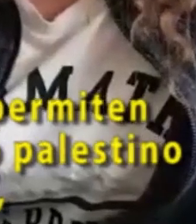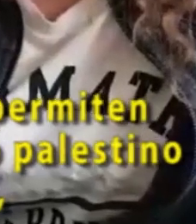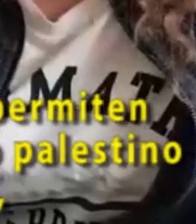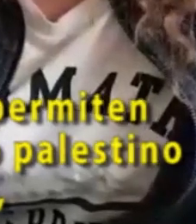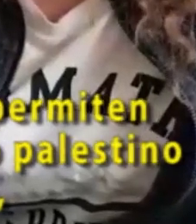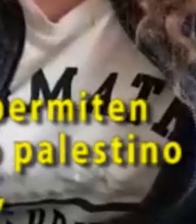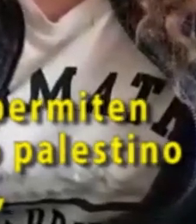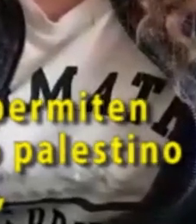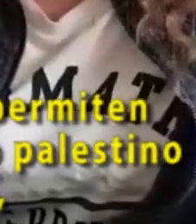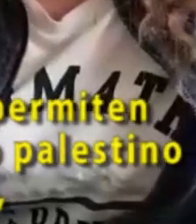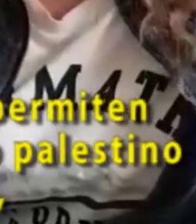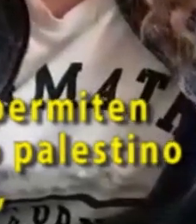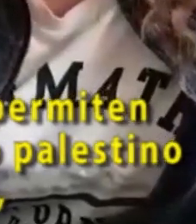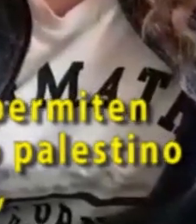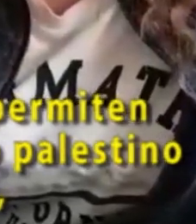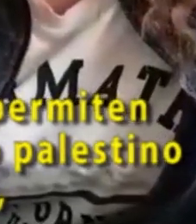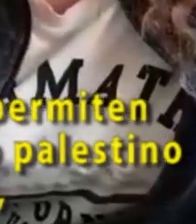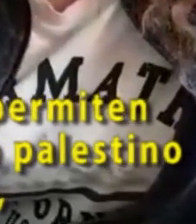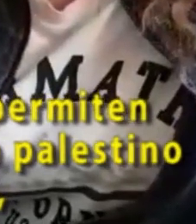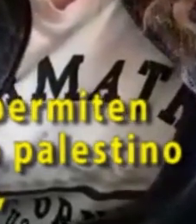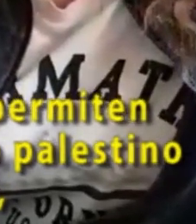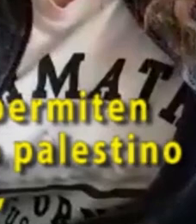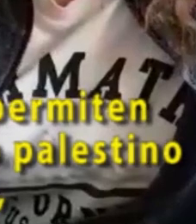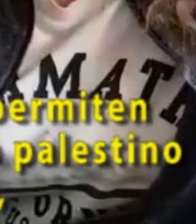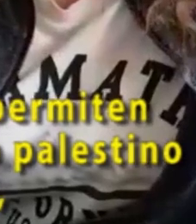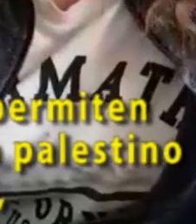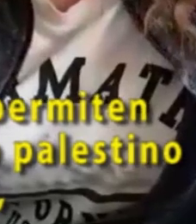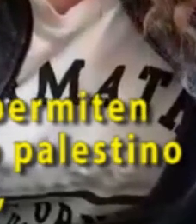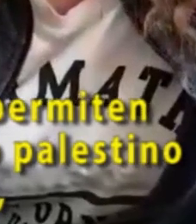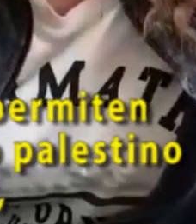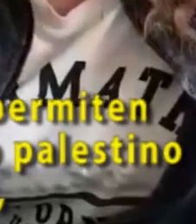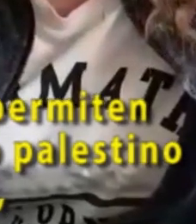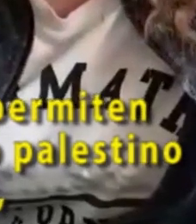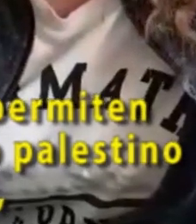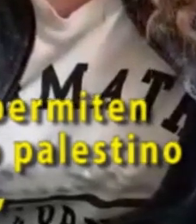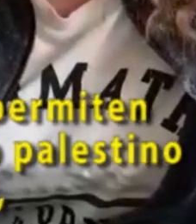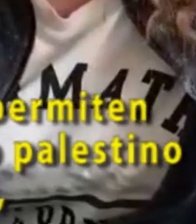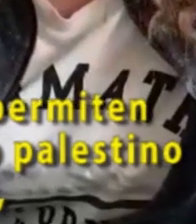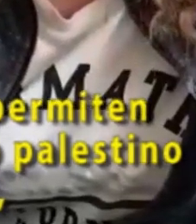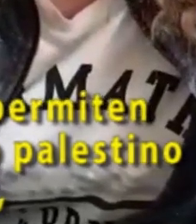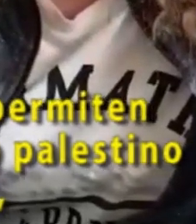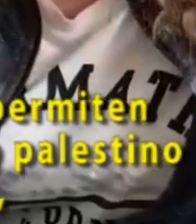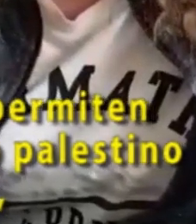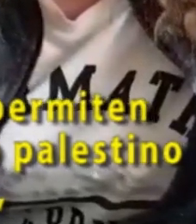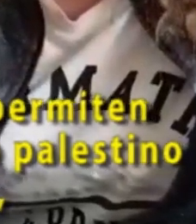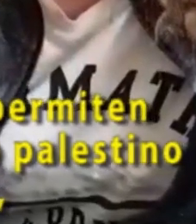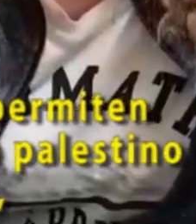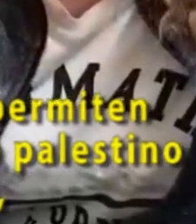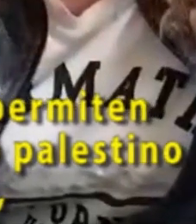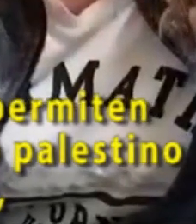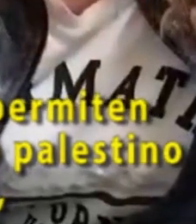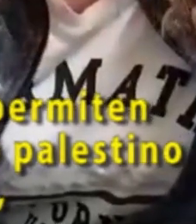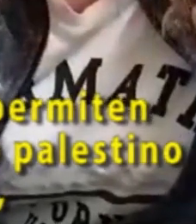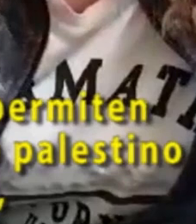في قرارات إنه أي طفل بعمر 12 سنة، أي طفل فلسطيني بعمر 12 سنة وفوق